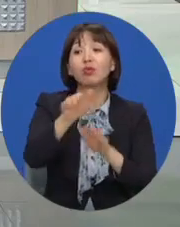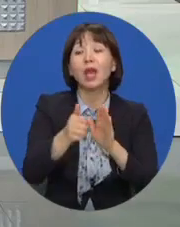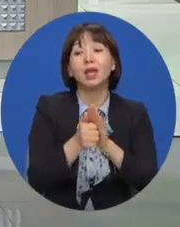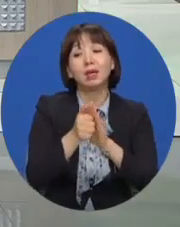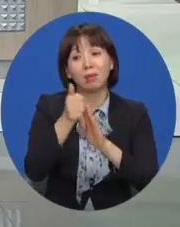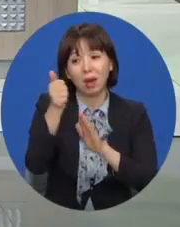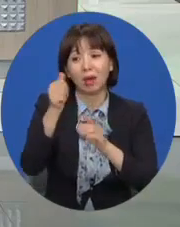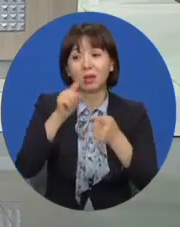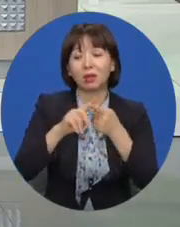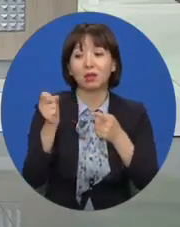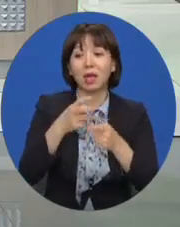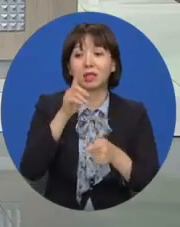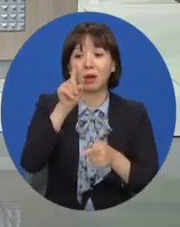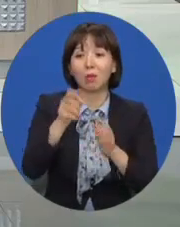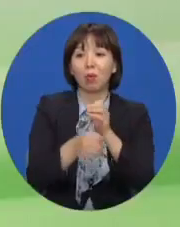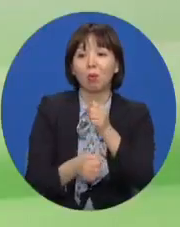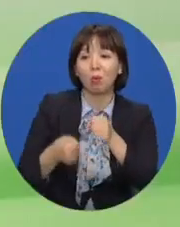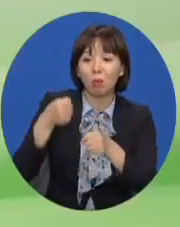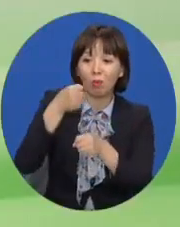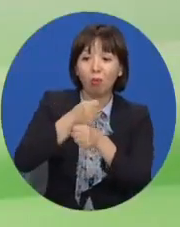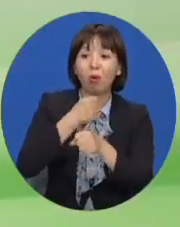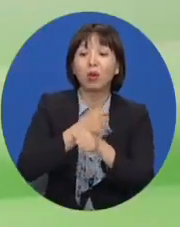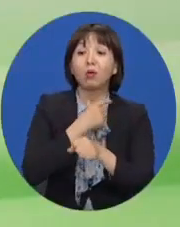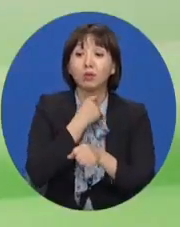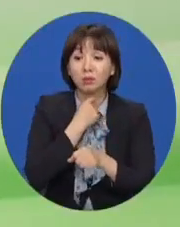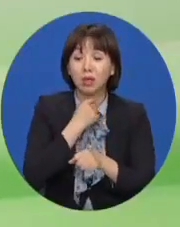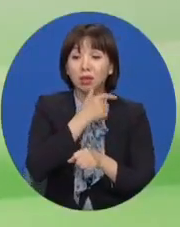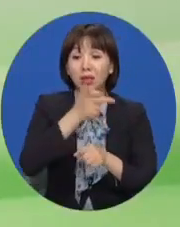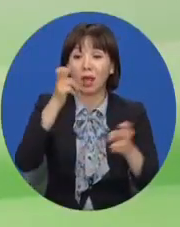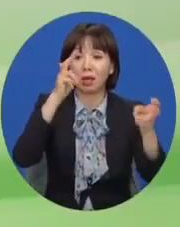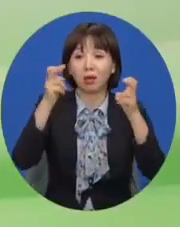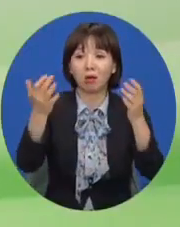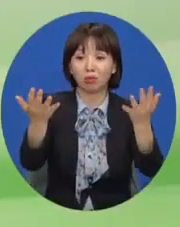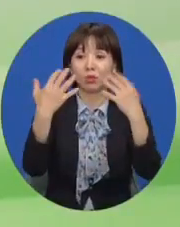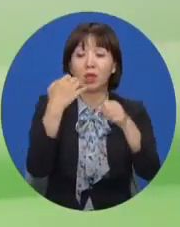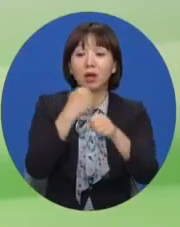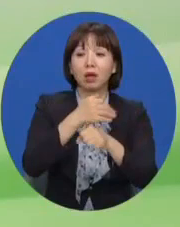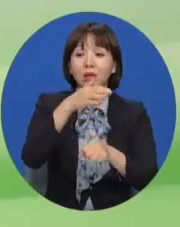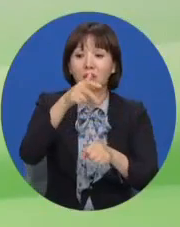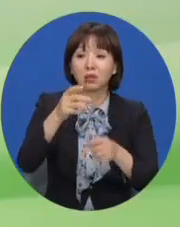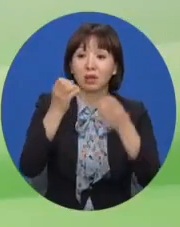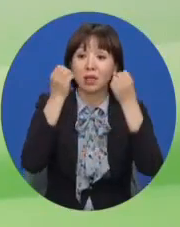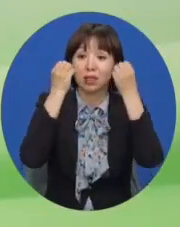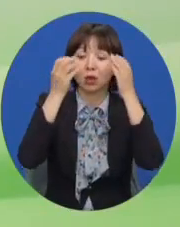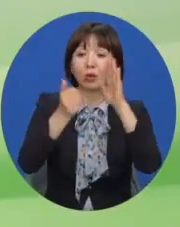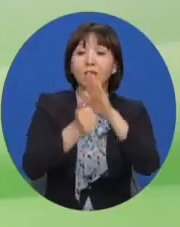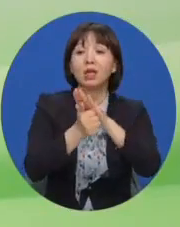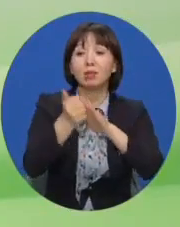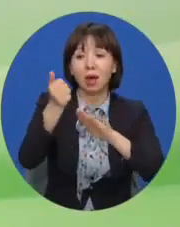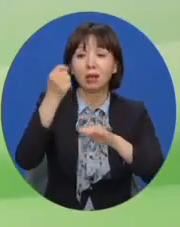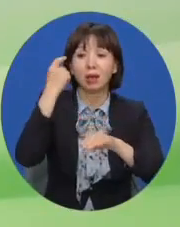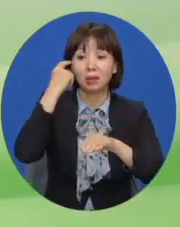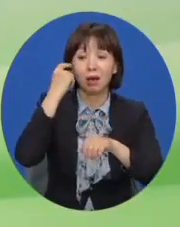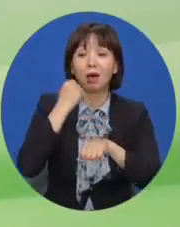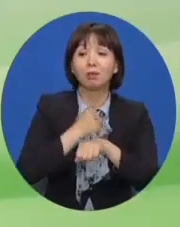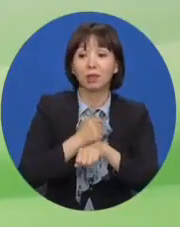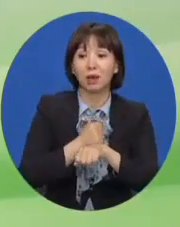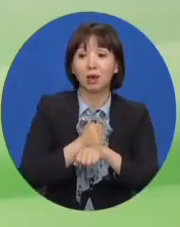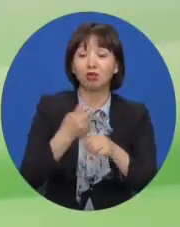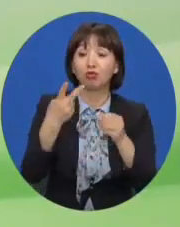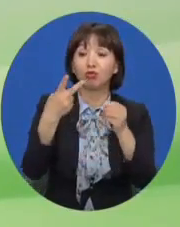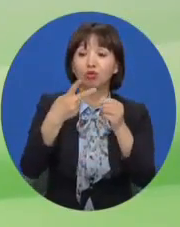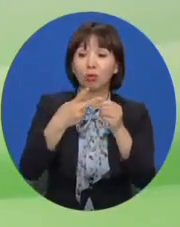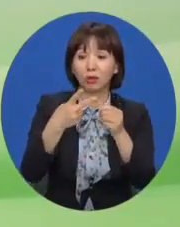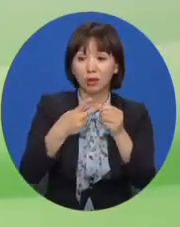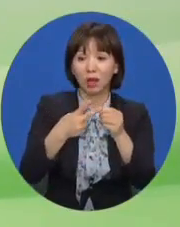이런 것들을 다시 한번 복원하고 싶습니다. 대기업을 유치하는 것만이 우리 제천의 새로운 희망이다 이렇게 생각이 됩니다. 두